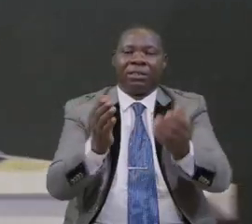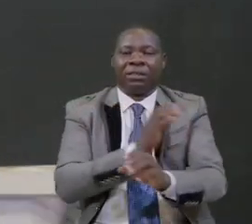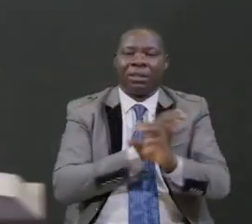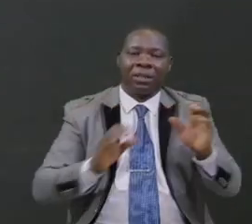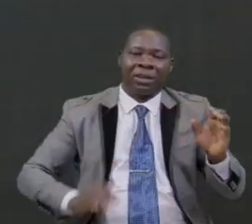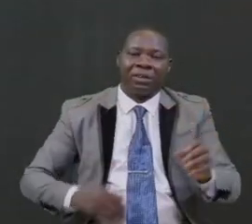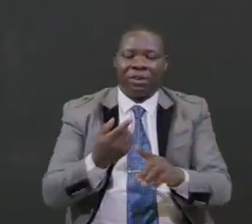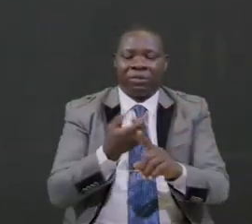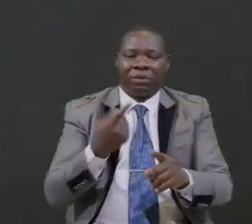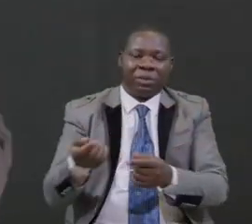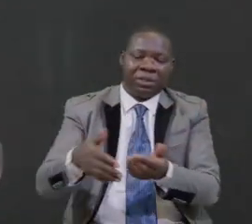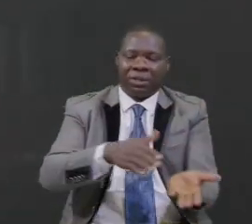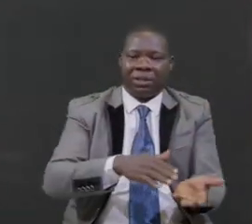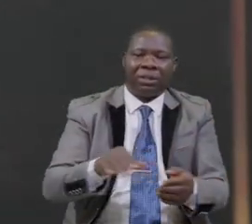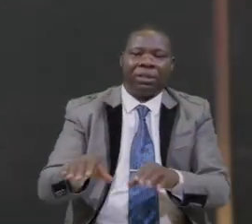les morts